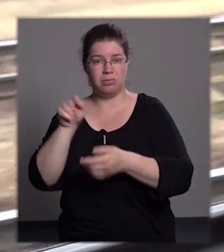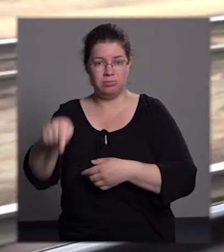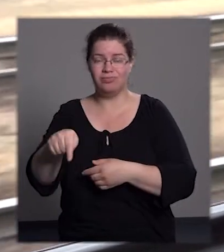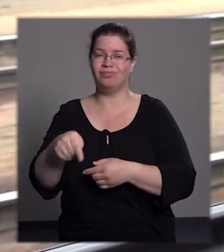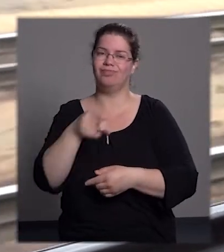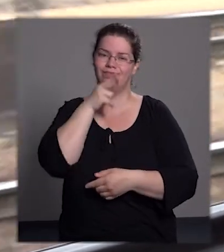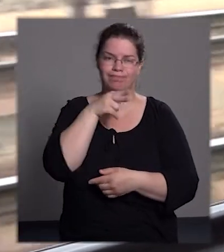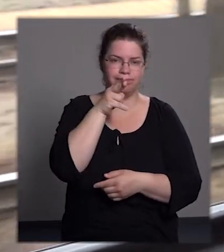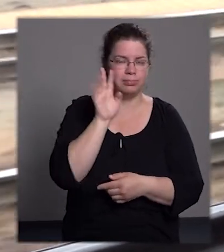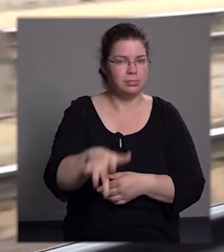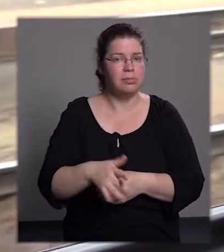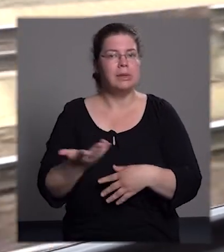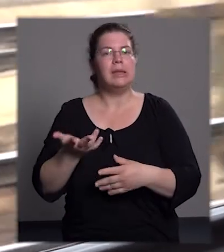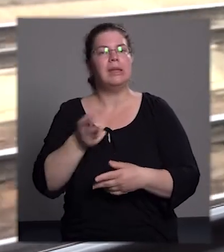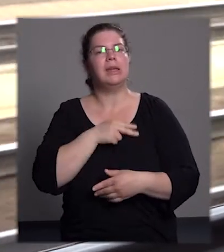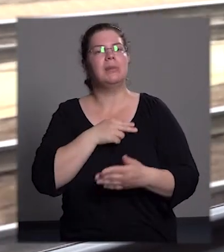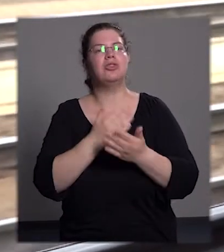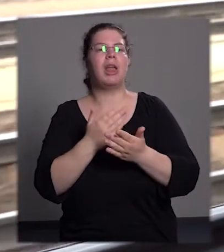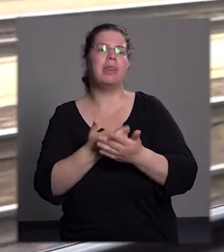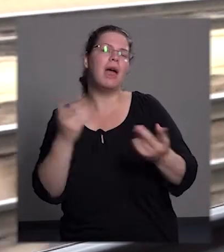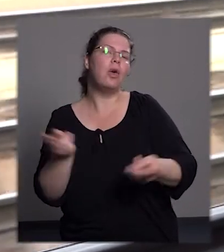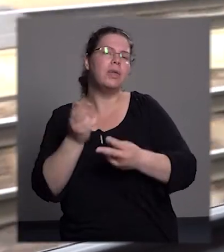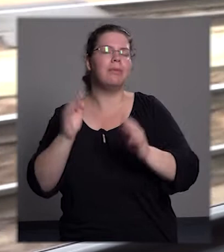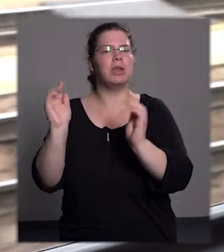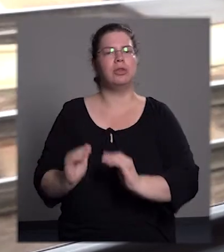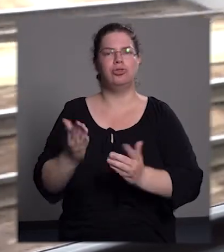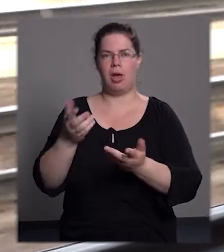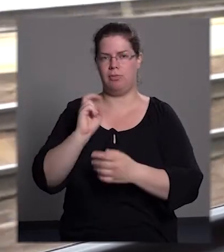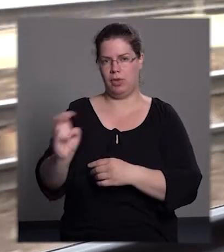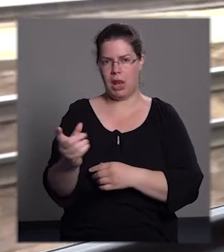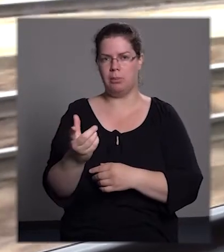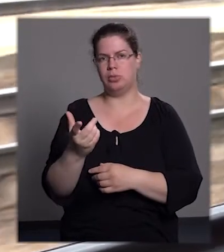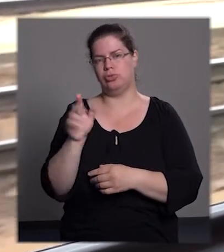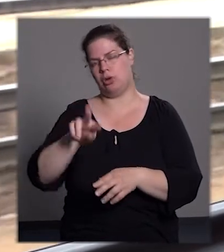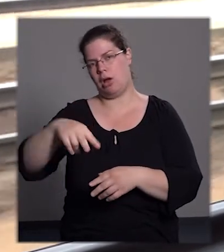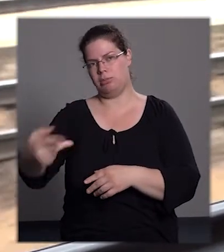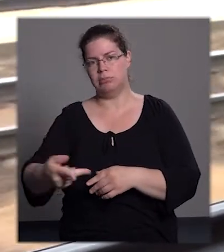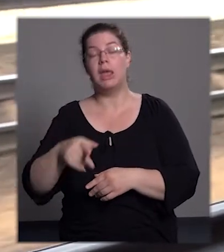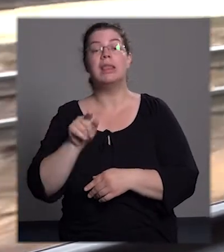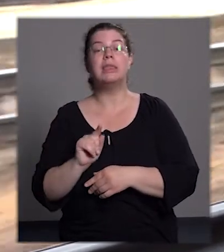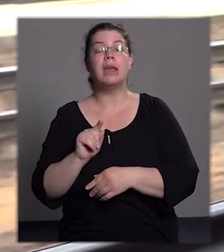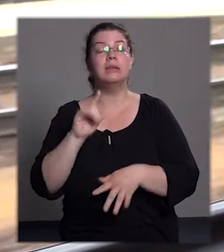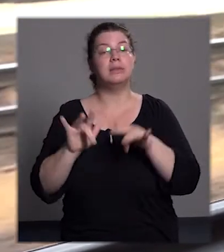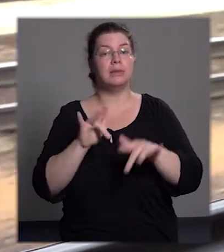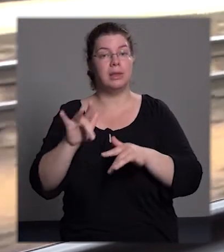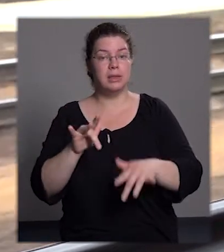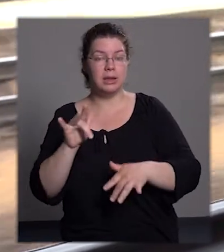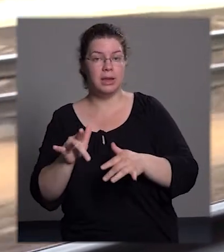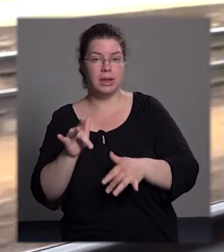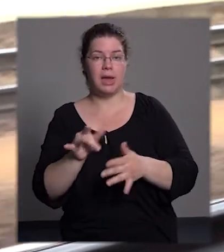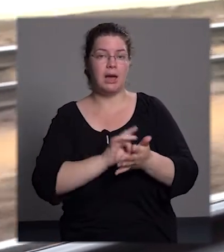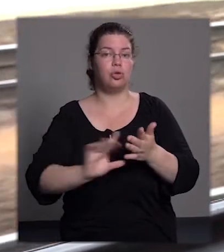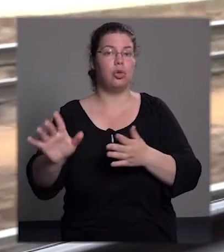Érdemes lenne kisebb, vagy könnyebb villamosokra cserélni, de ezek a kisebb és könnyebb villamosok közül néhány